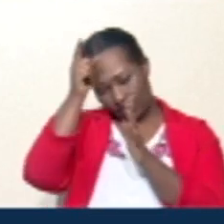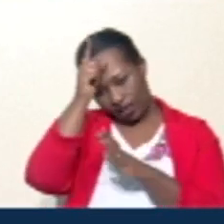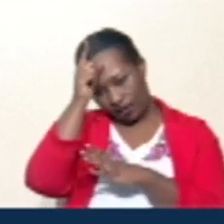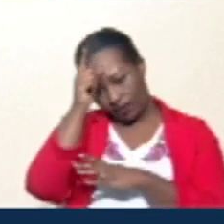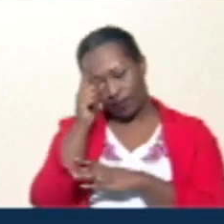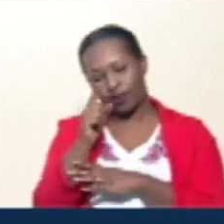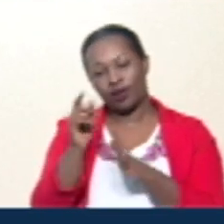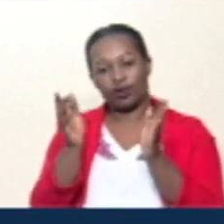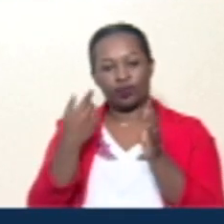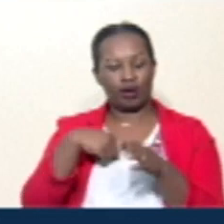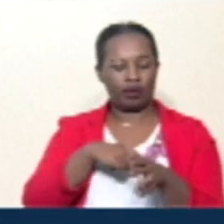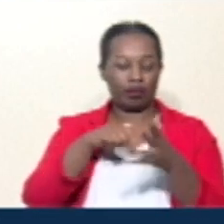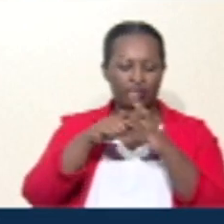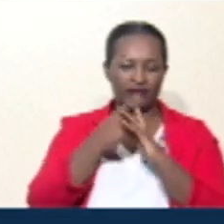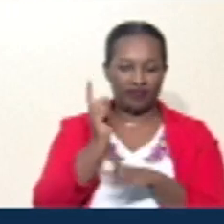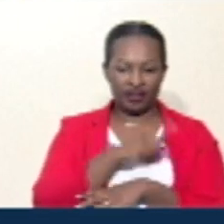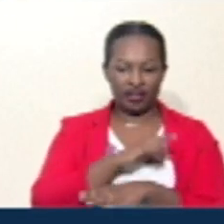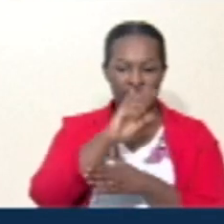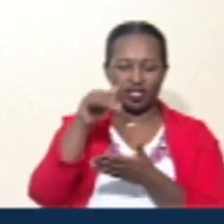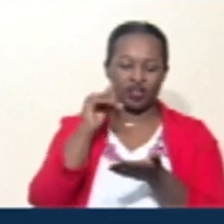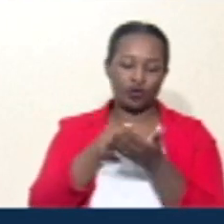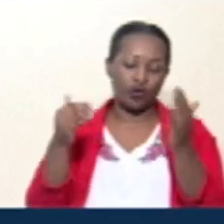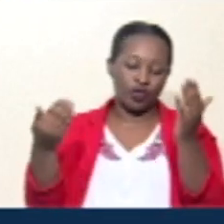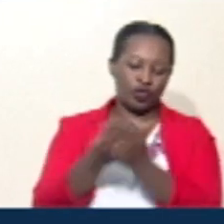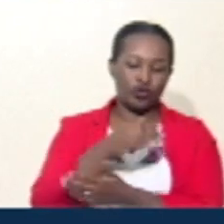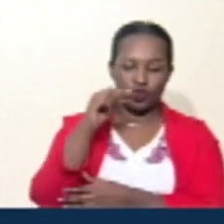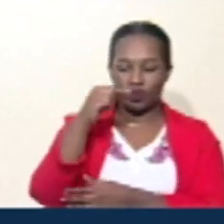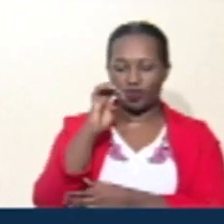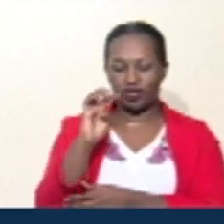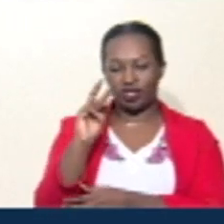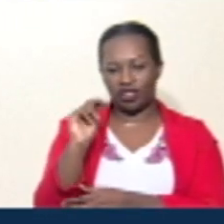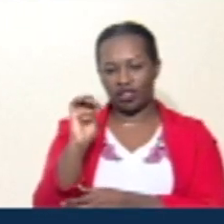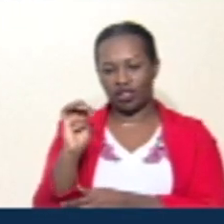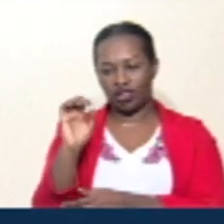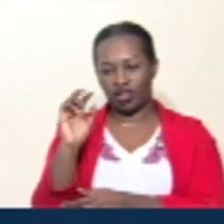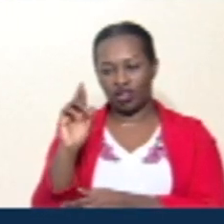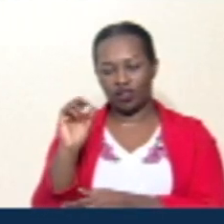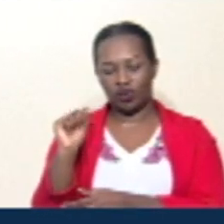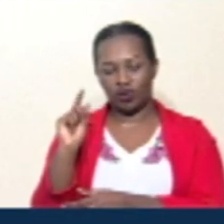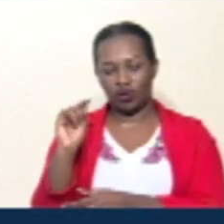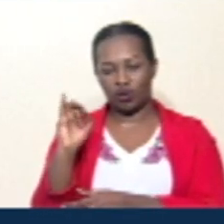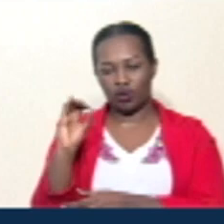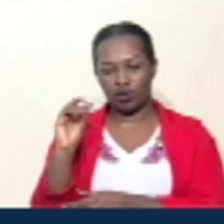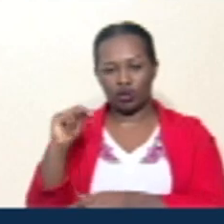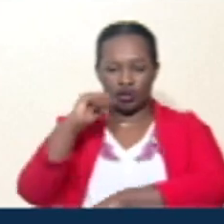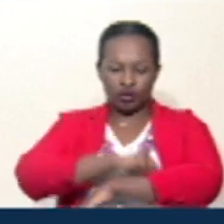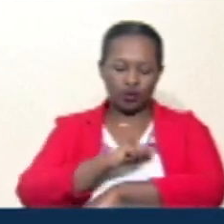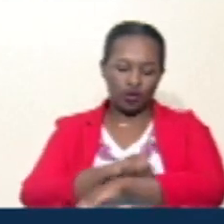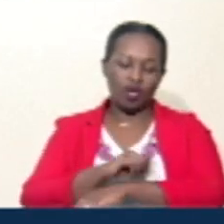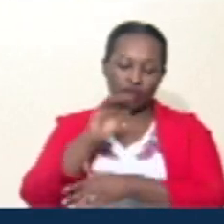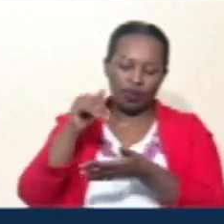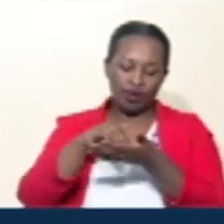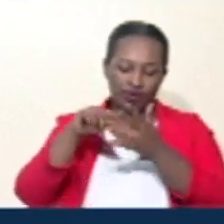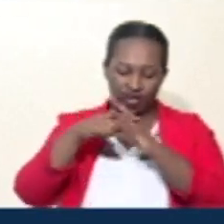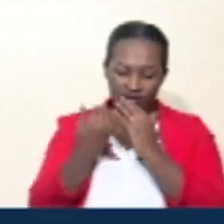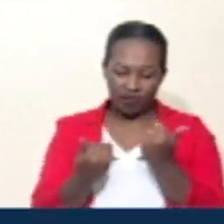ndetse twaranatangiye. Ikigo cya New Generation Academy kiri mu bigo byatangirijwe iyi gahunda yo kwigisha abana bari mu mashuri